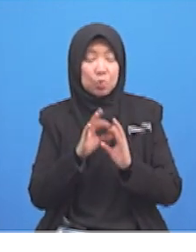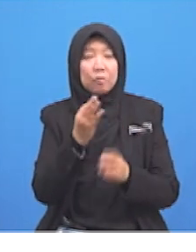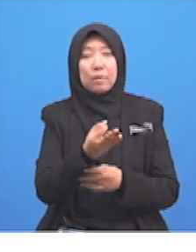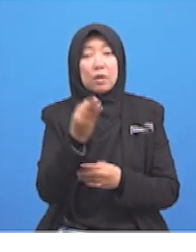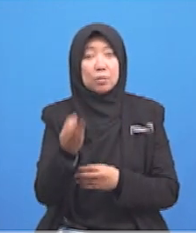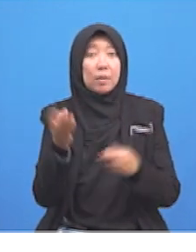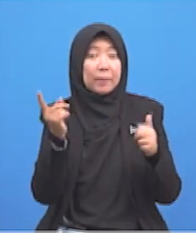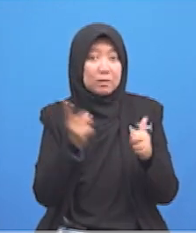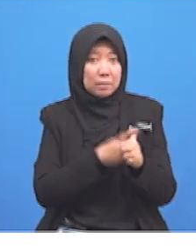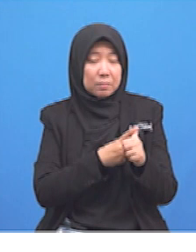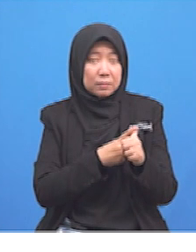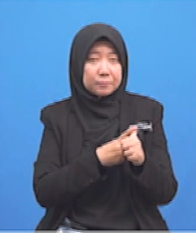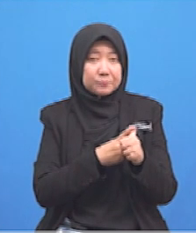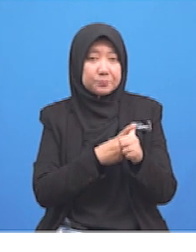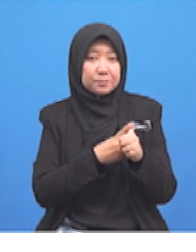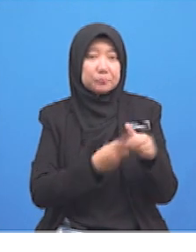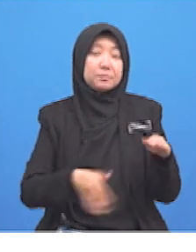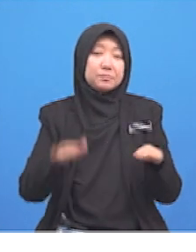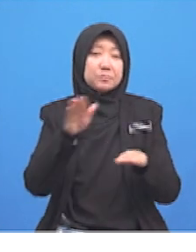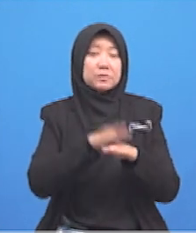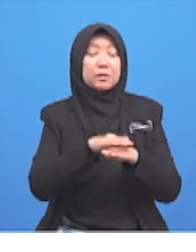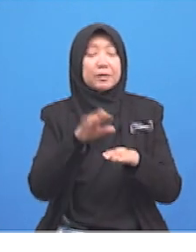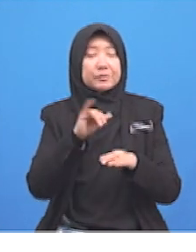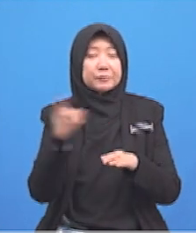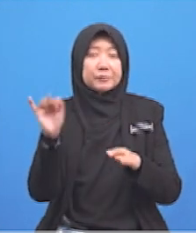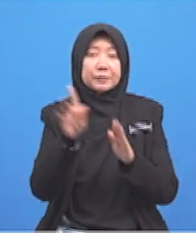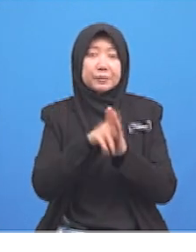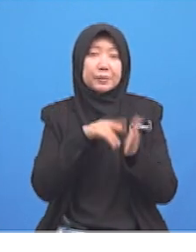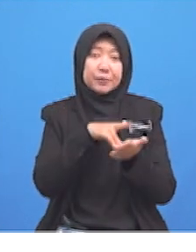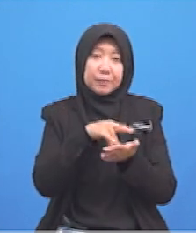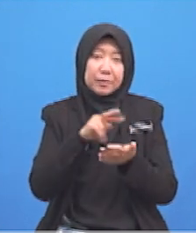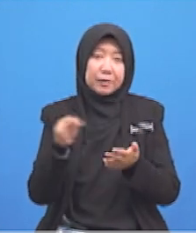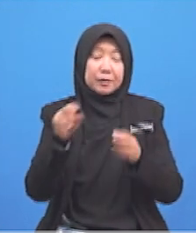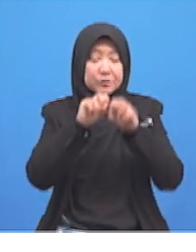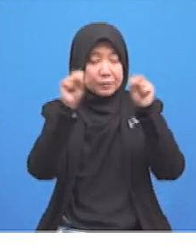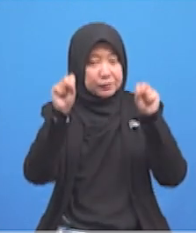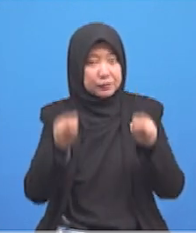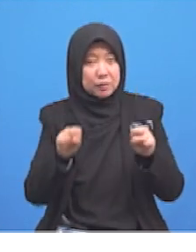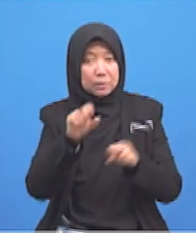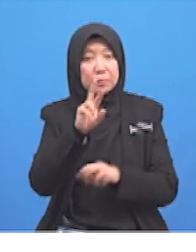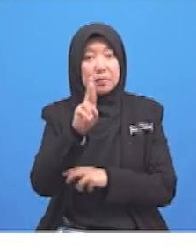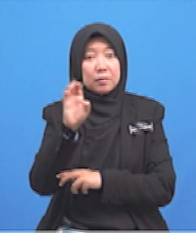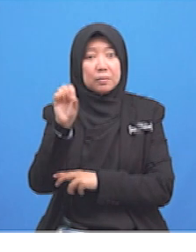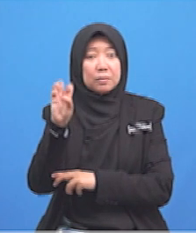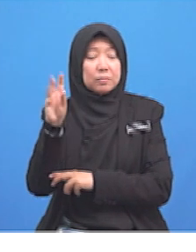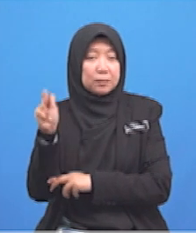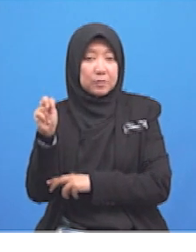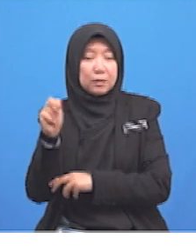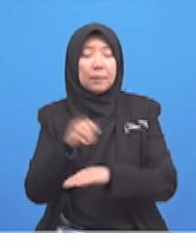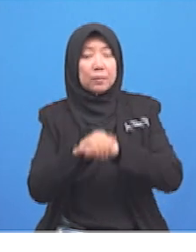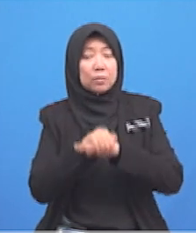pertama ialah mengatasi kelemahan sistem residen. Selain itu, British